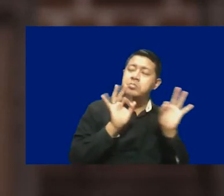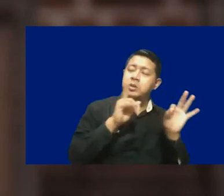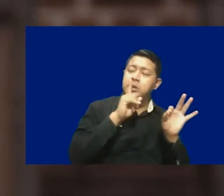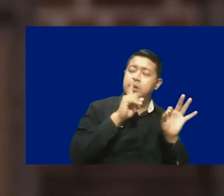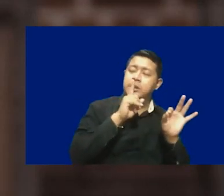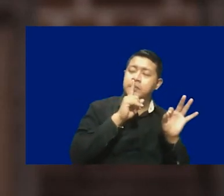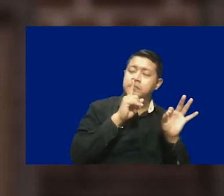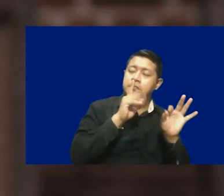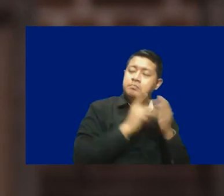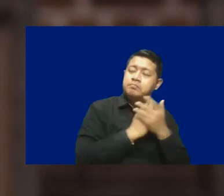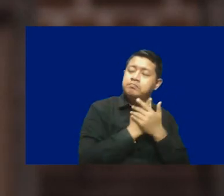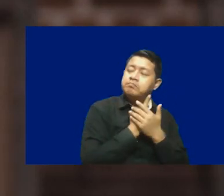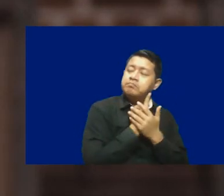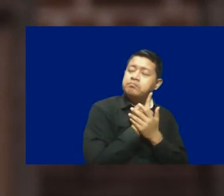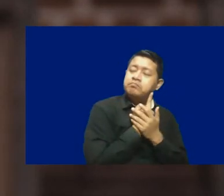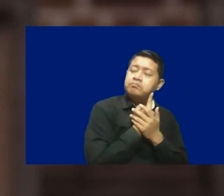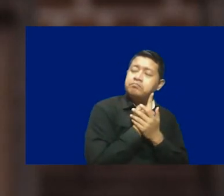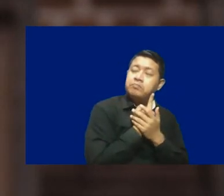menjadi orang yang pendiam.